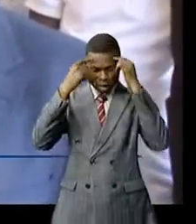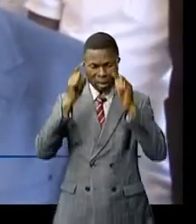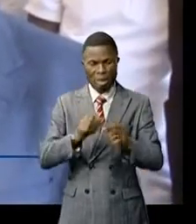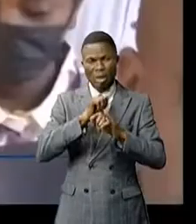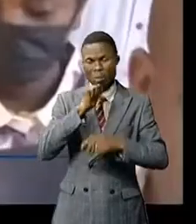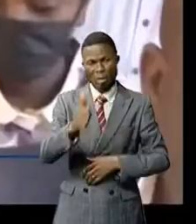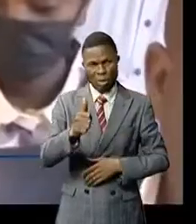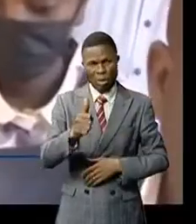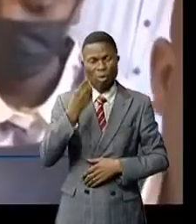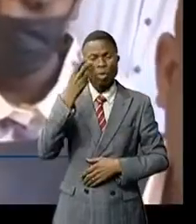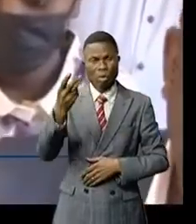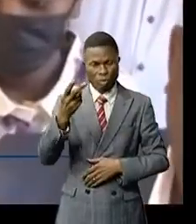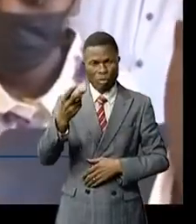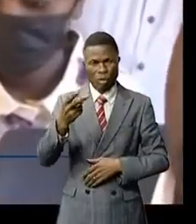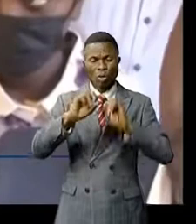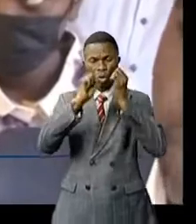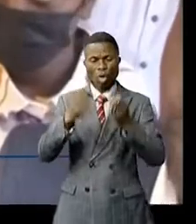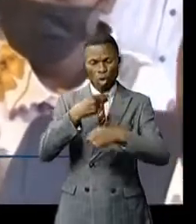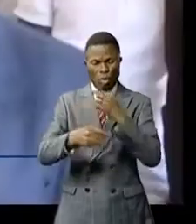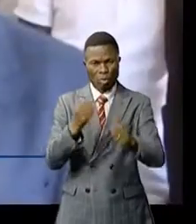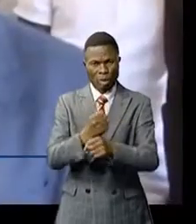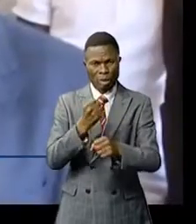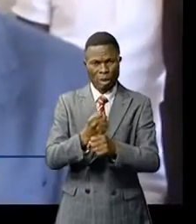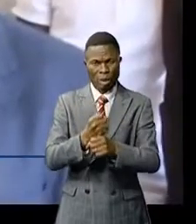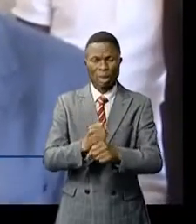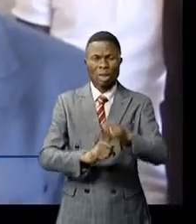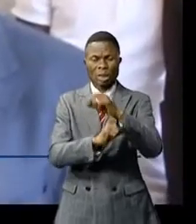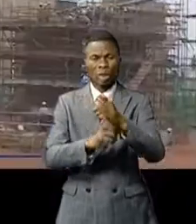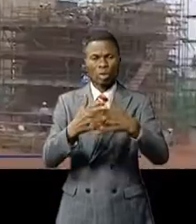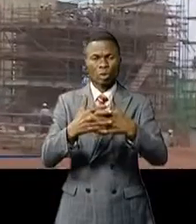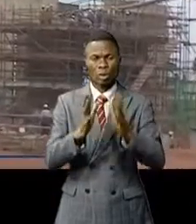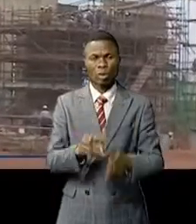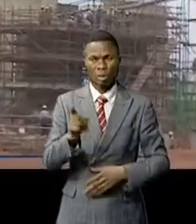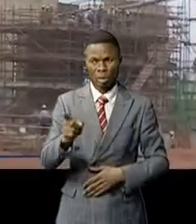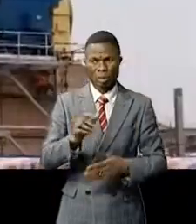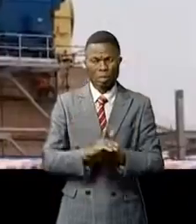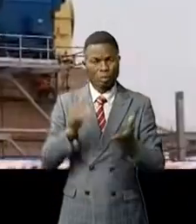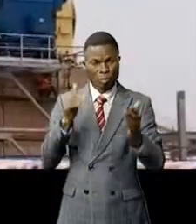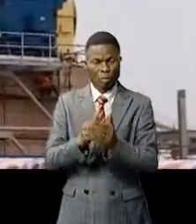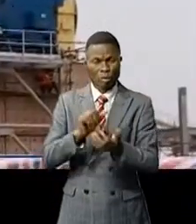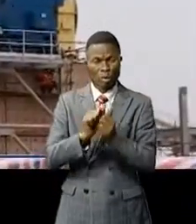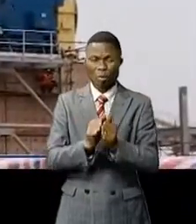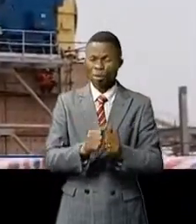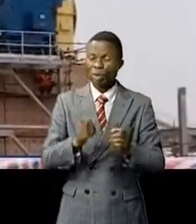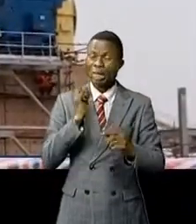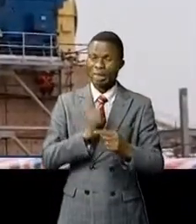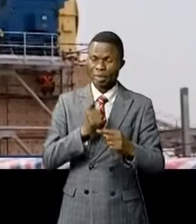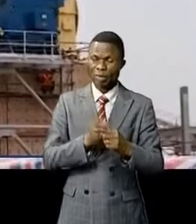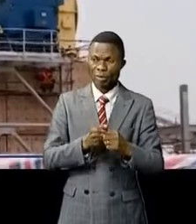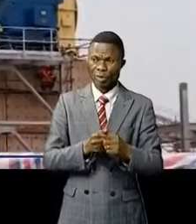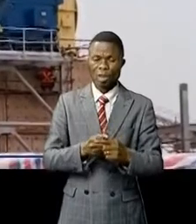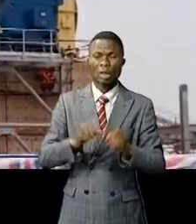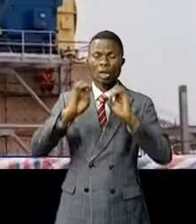voir la co-minière se relancer à travers le support de ses partenaires. Face aux incertitudes qui pèsent sur le